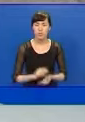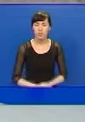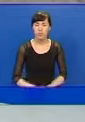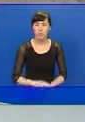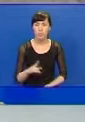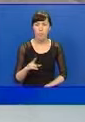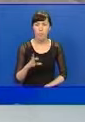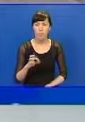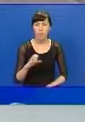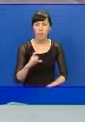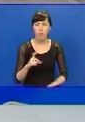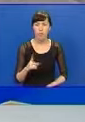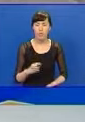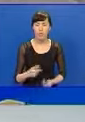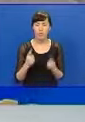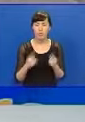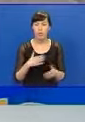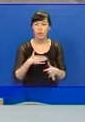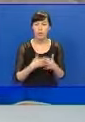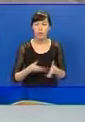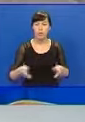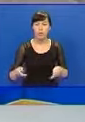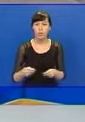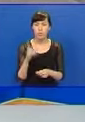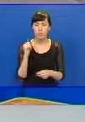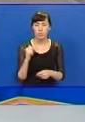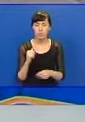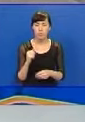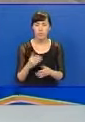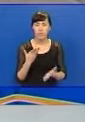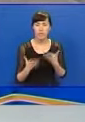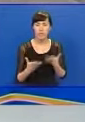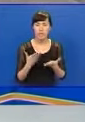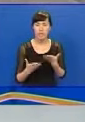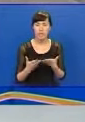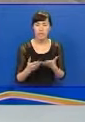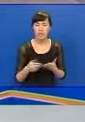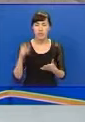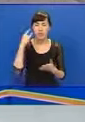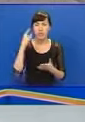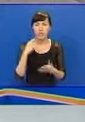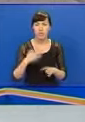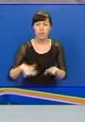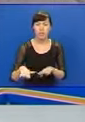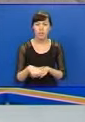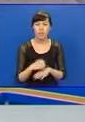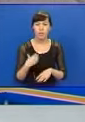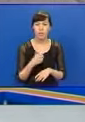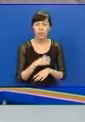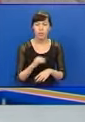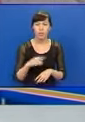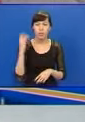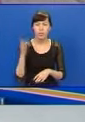дегеніміз үлкен бір рухани серпіліс деп білем. Егер қазақ өлкесі өзіміздің оңтүстік